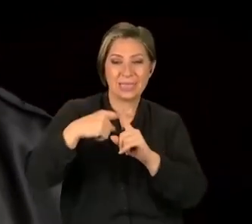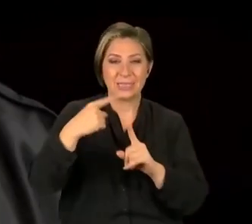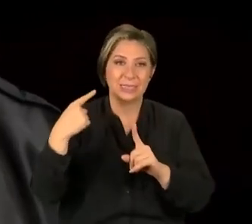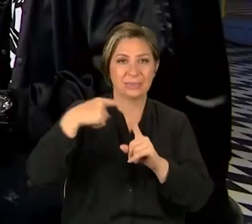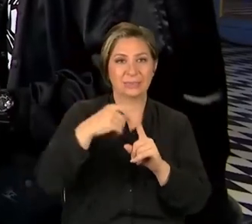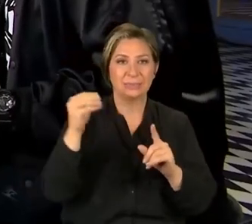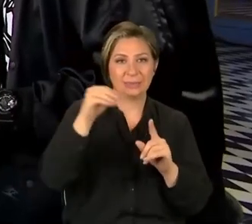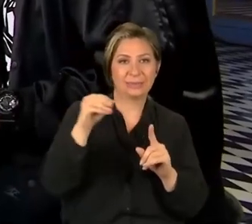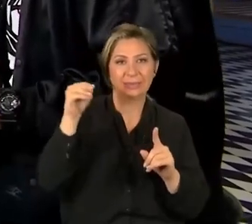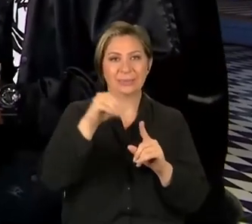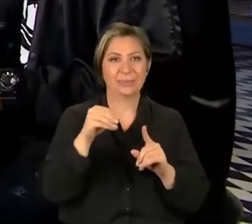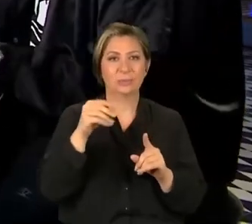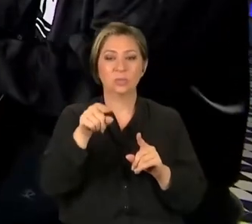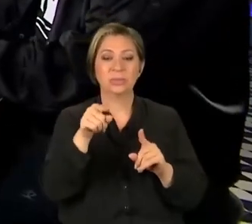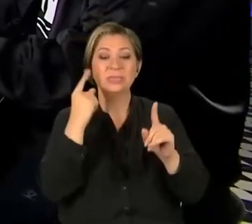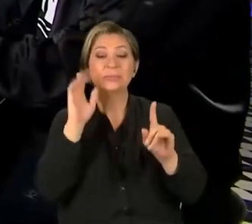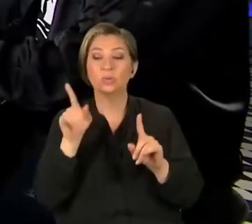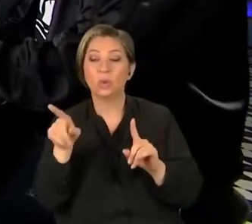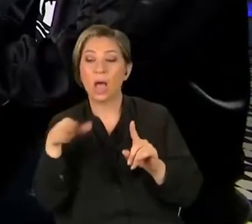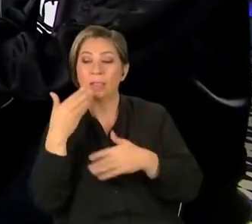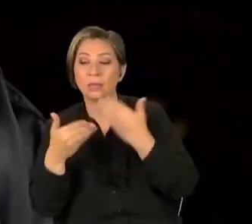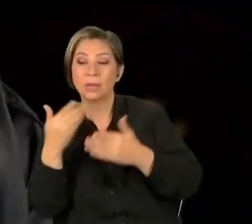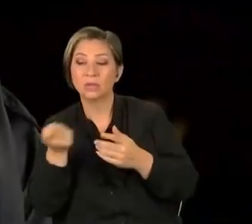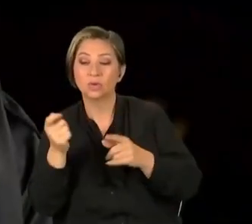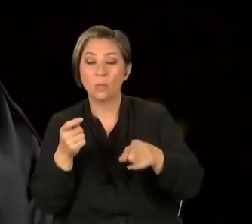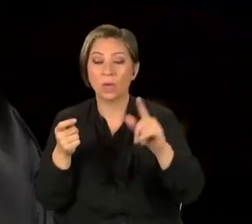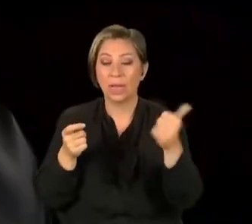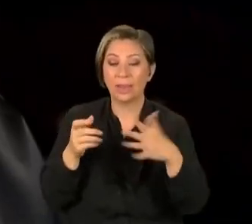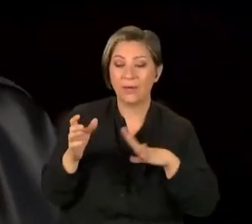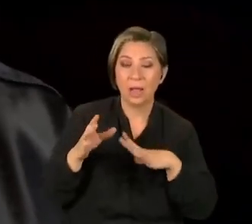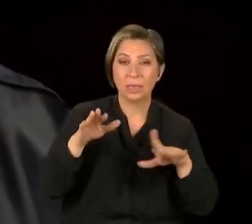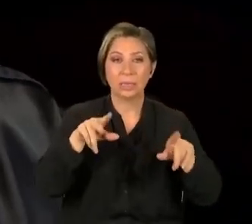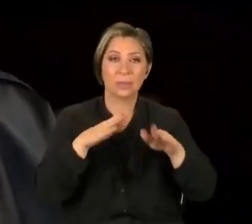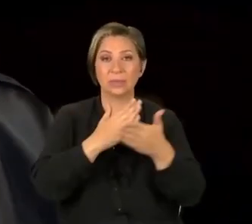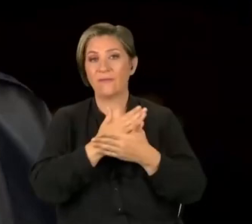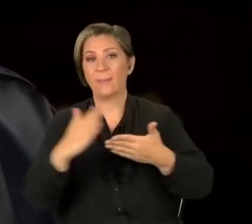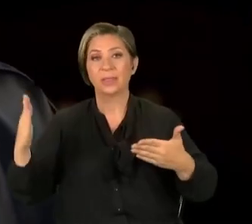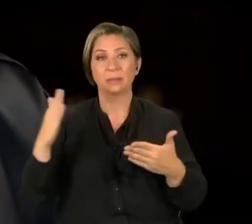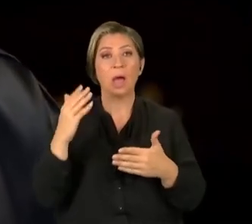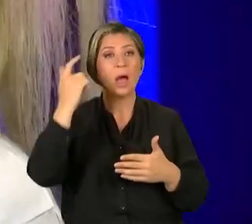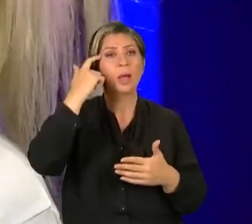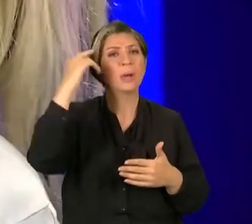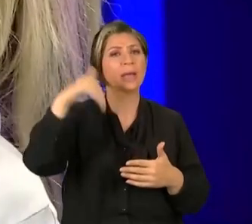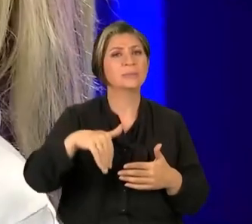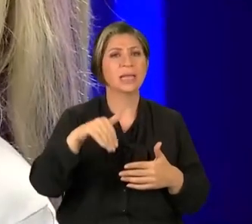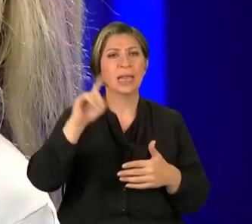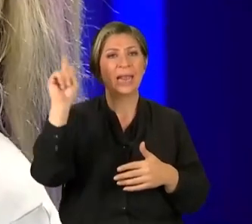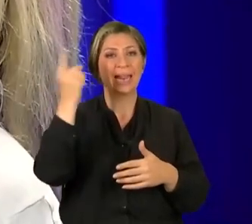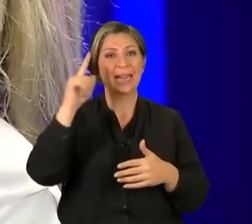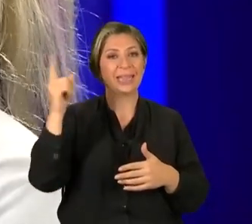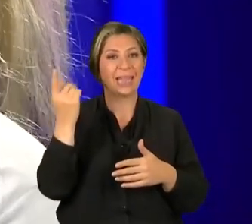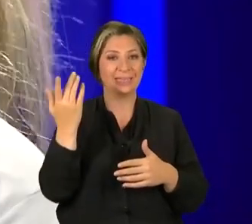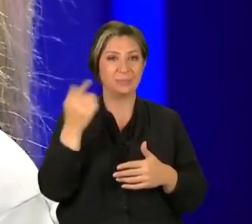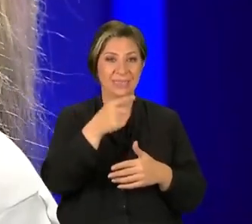başladım. Bir de şeyden dolayı. Ya bunu dinlemeyeceğim. Bu iyi, lirik kalite var falan diye gittim. Yani. Aklıma gelmişken hani lider,